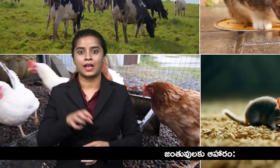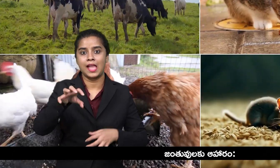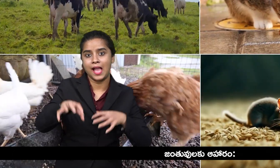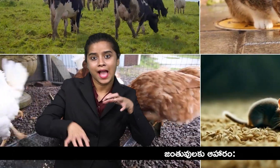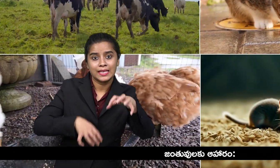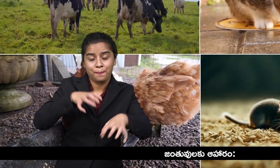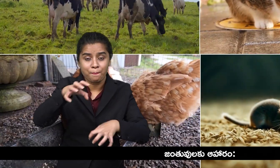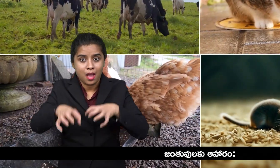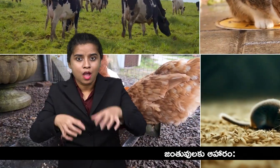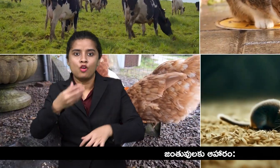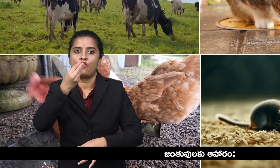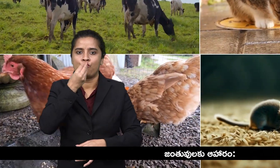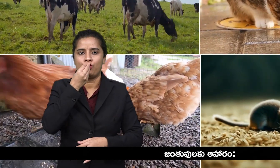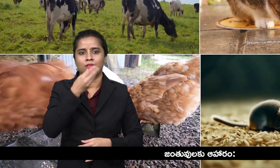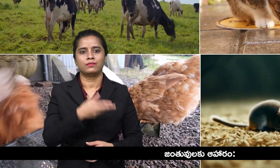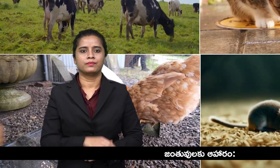జంతువులకు ఆహారం.